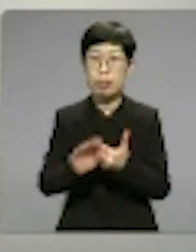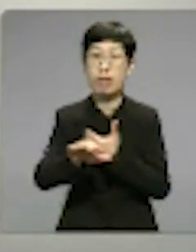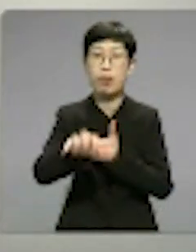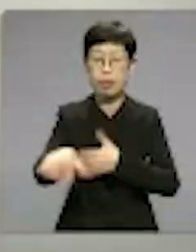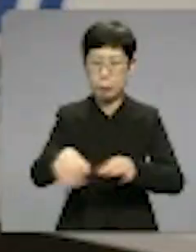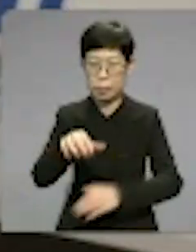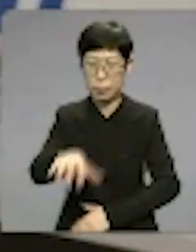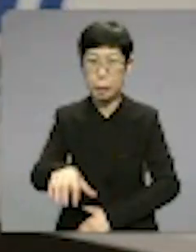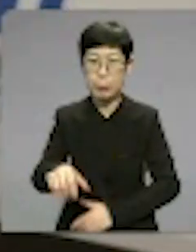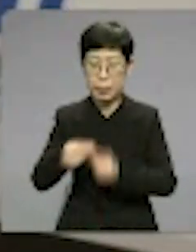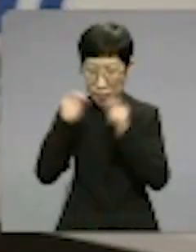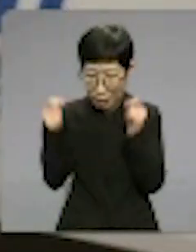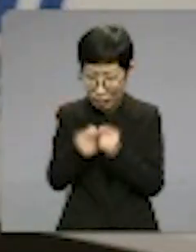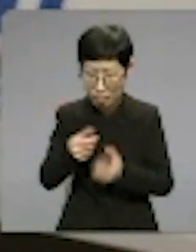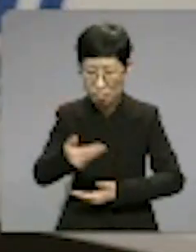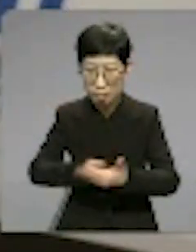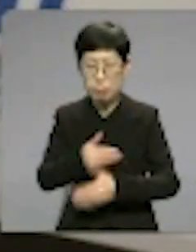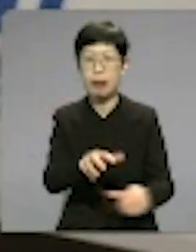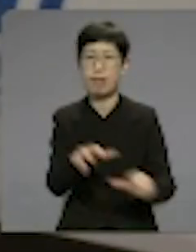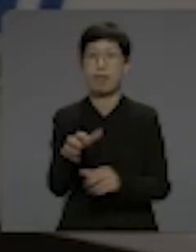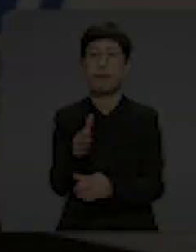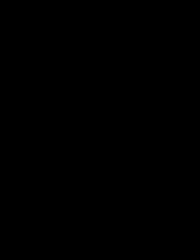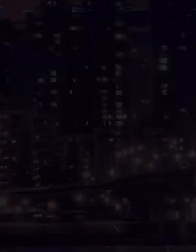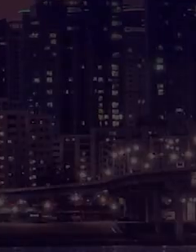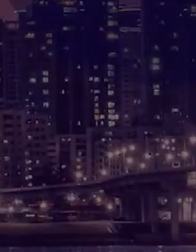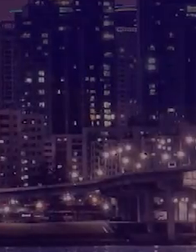비공식 개인 거래를 이용하고